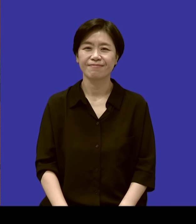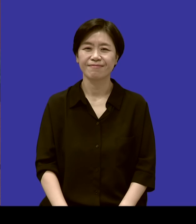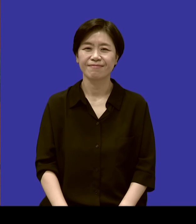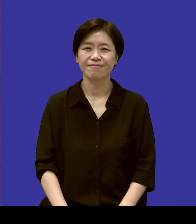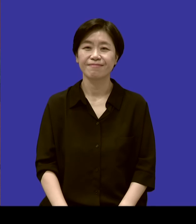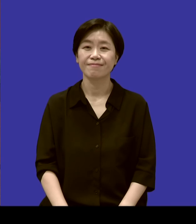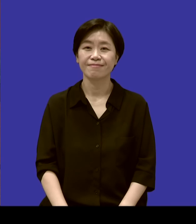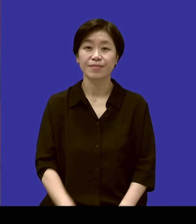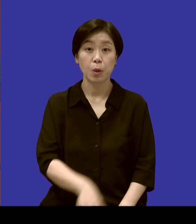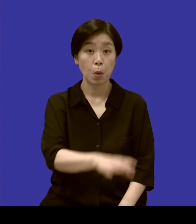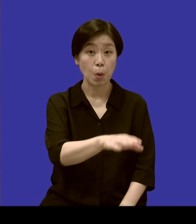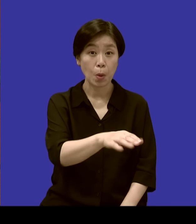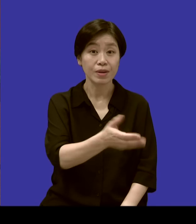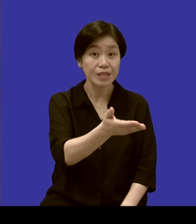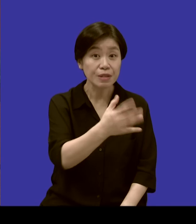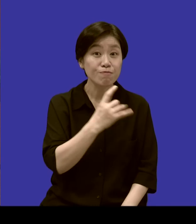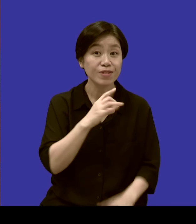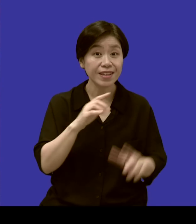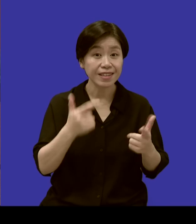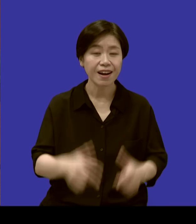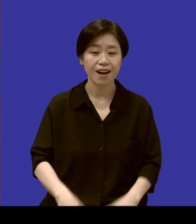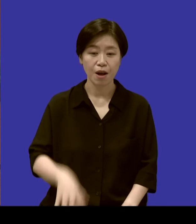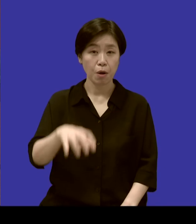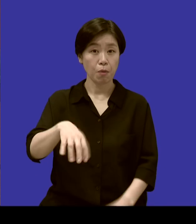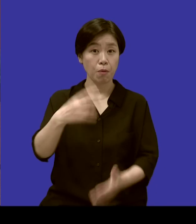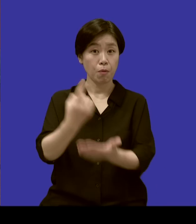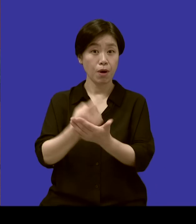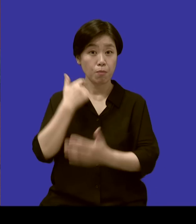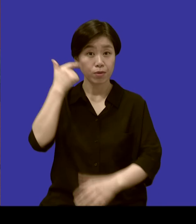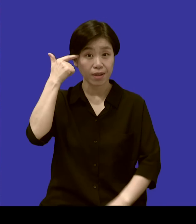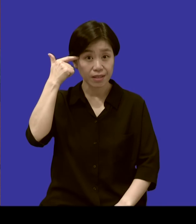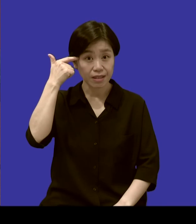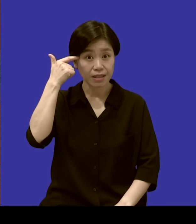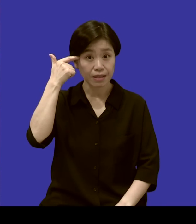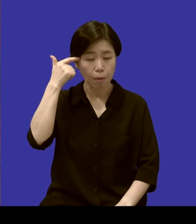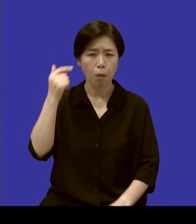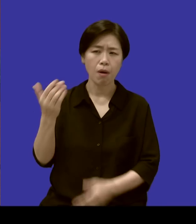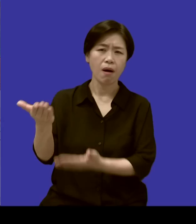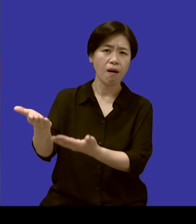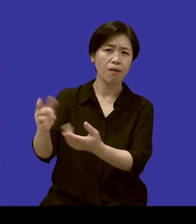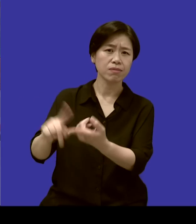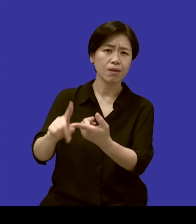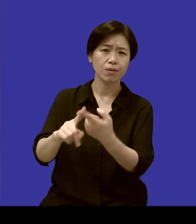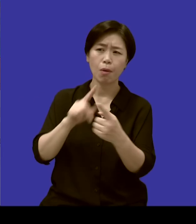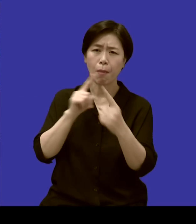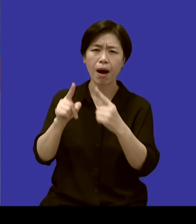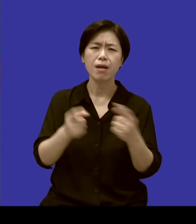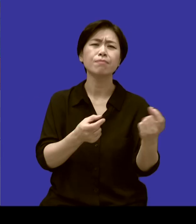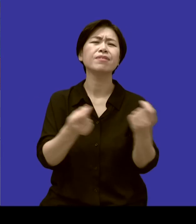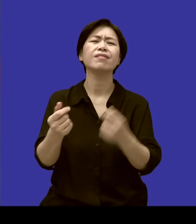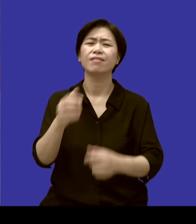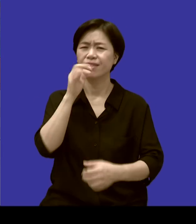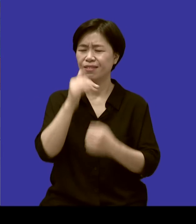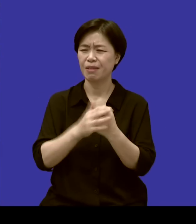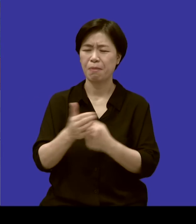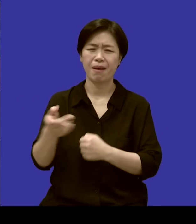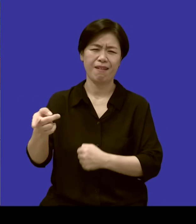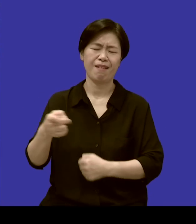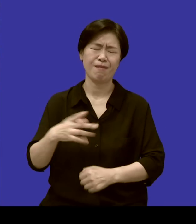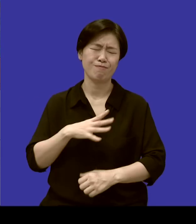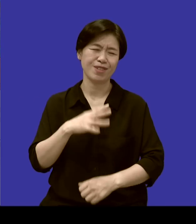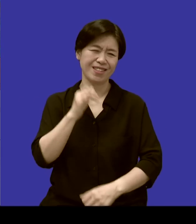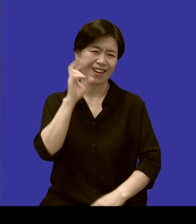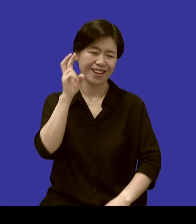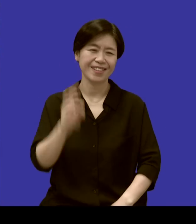근데 왜냐면 권사님뿐만 아니라 몇 번 나왔던 목사님들 중에 이런 비슷한 말씀 하셨던 분이 몇 분 계셨고. 걱정 안 하셔도 돼요. 네, 그래요? 많아요,